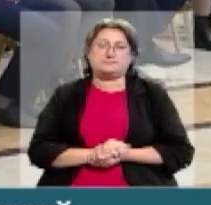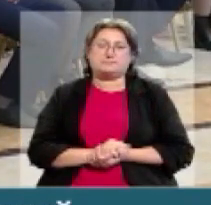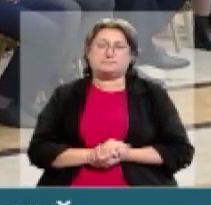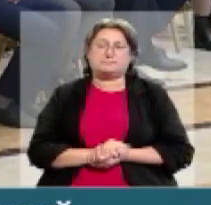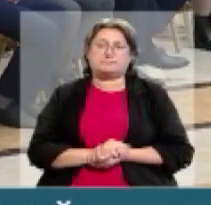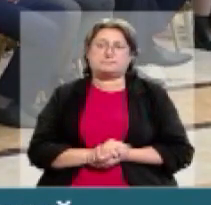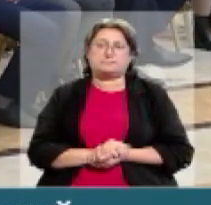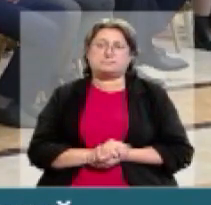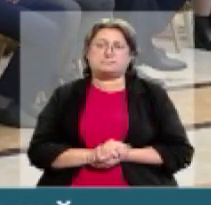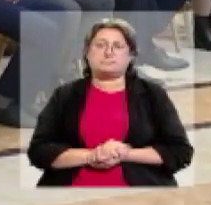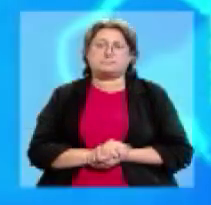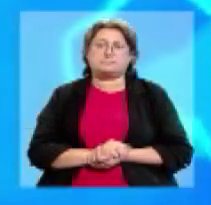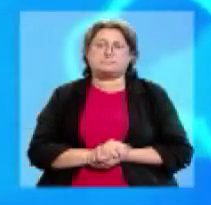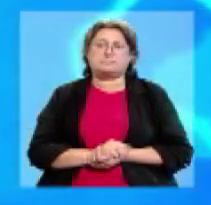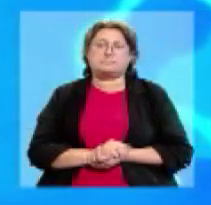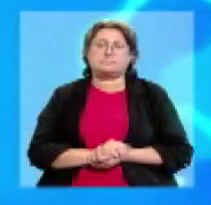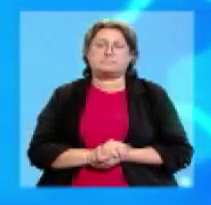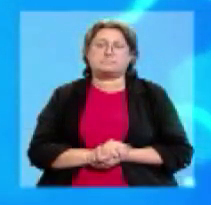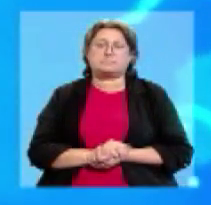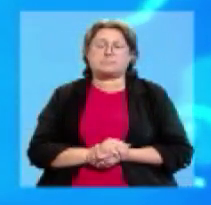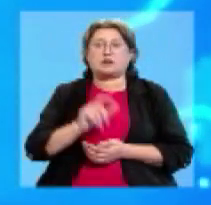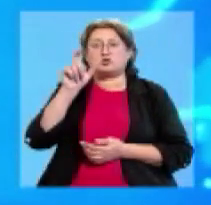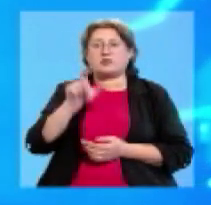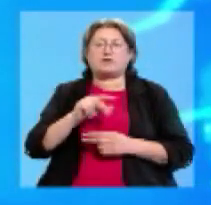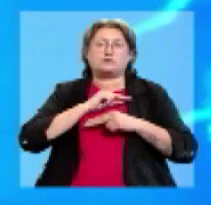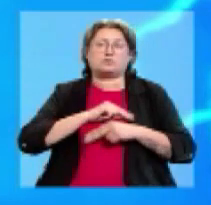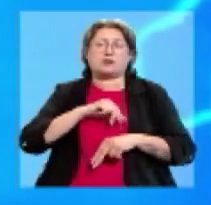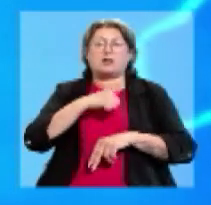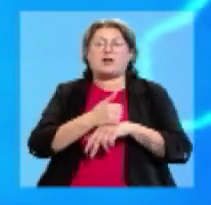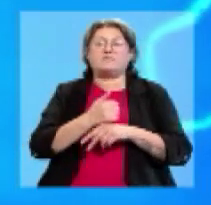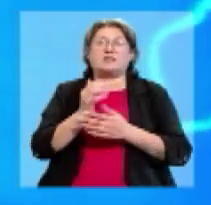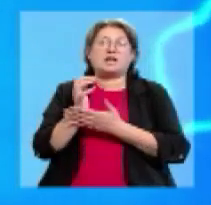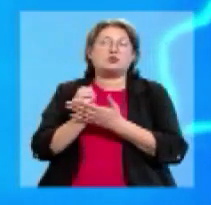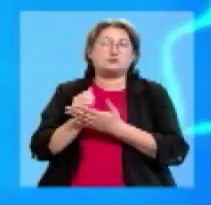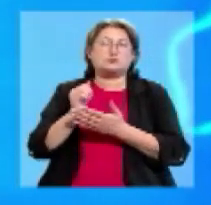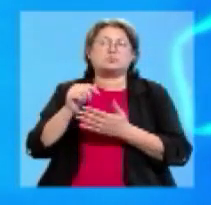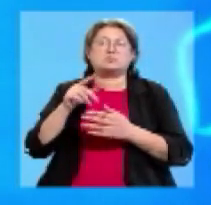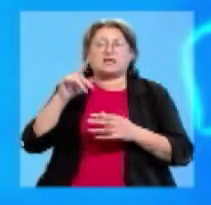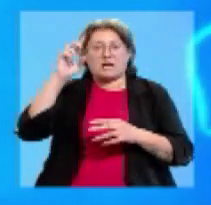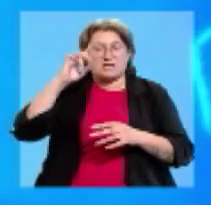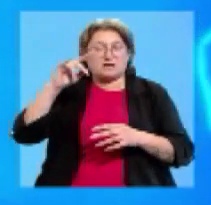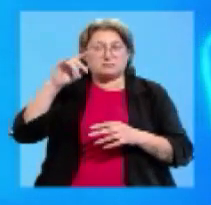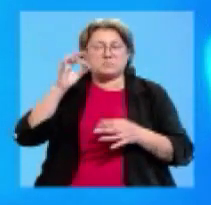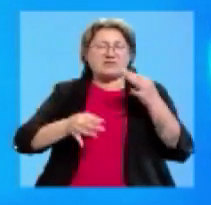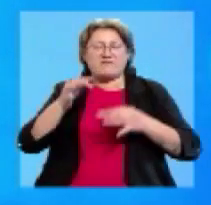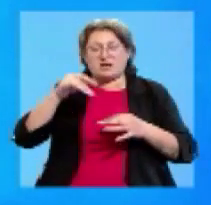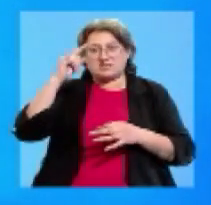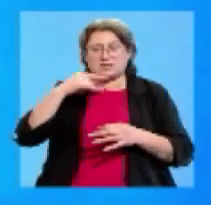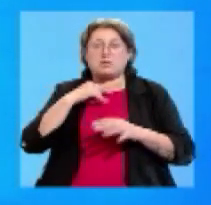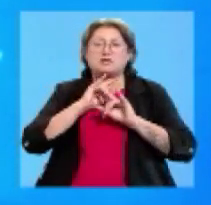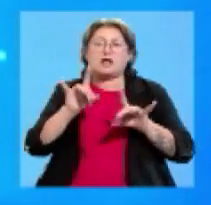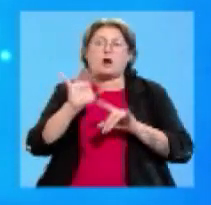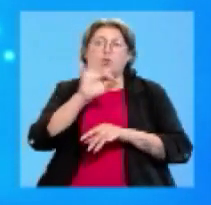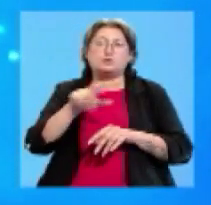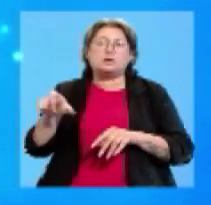Жамбулов, телеканал Костанай. Человек труда – главный ресурс справедливого Казахстана. Мы продолжаем рассказывать о